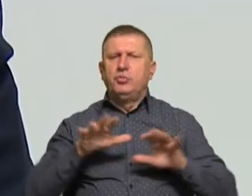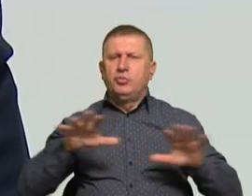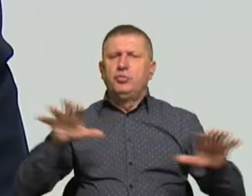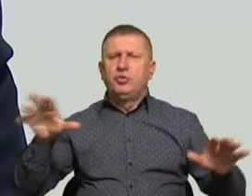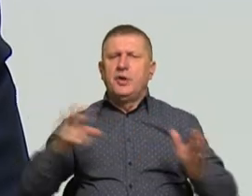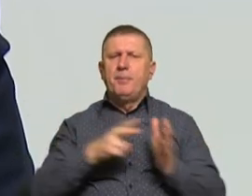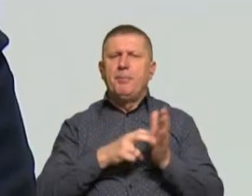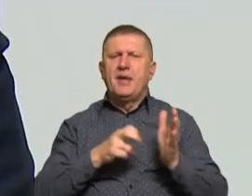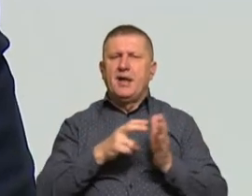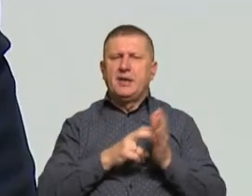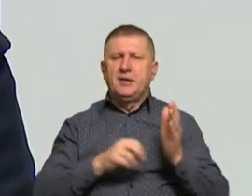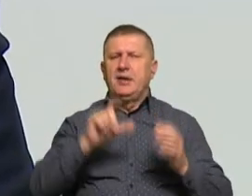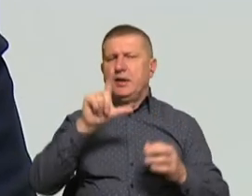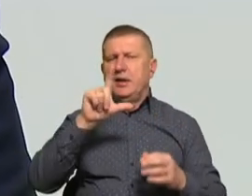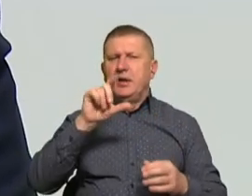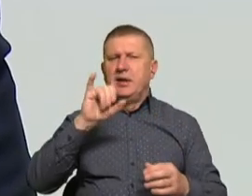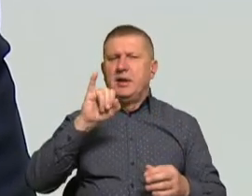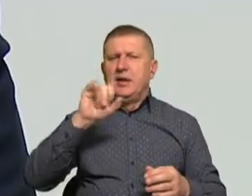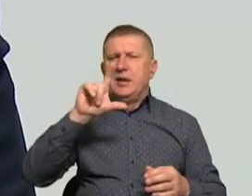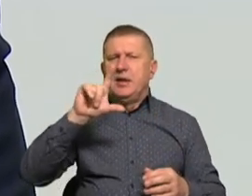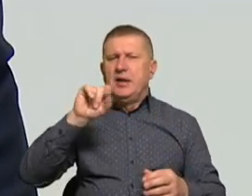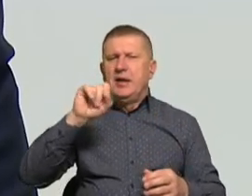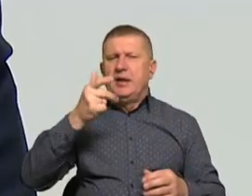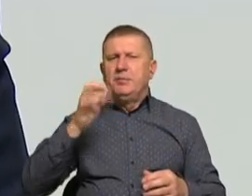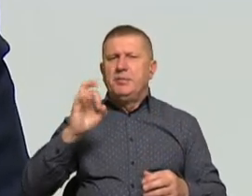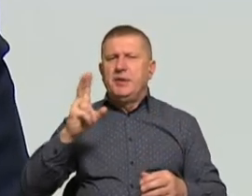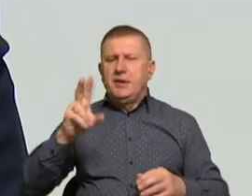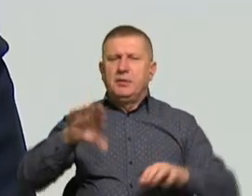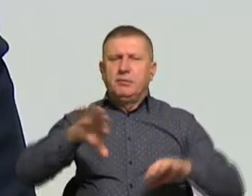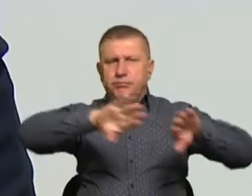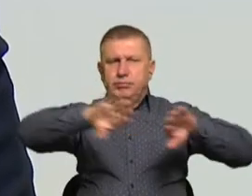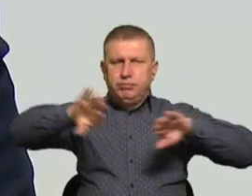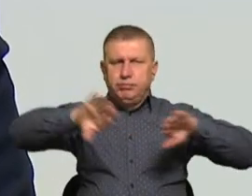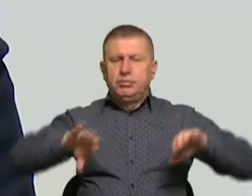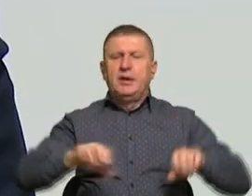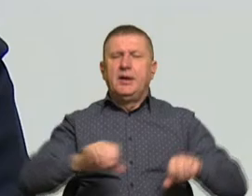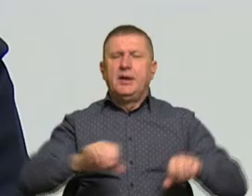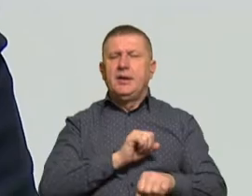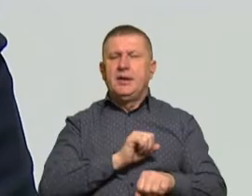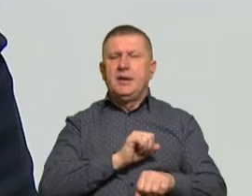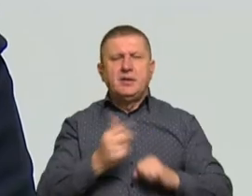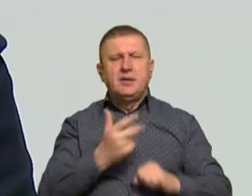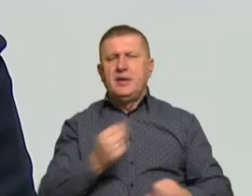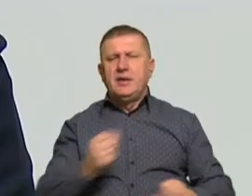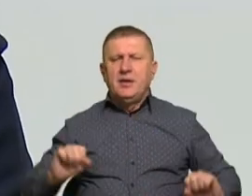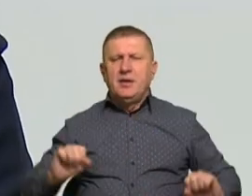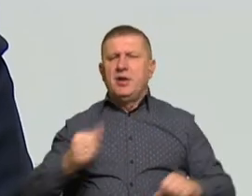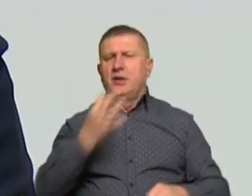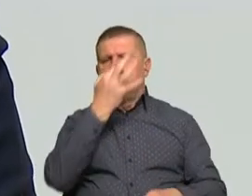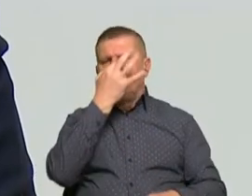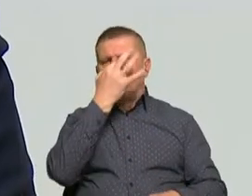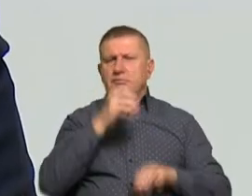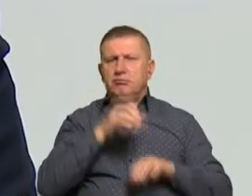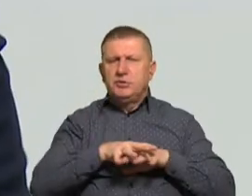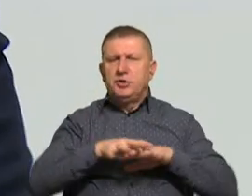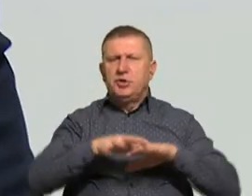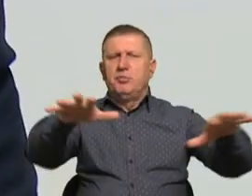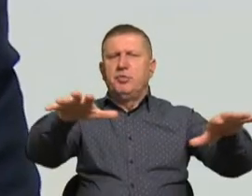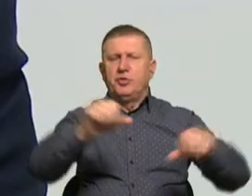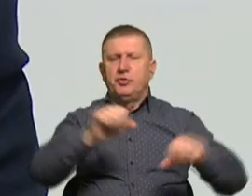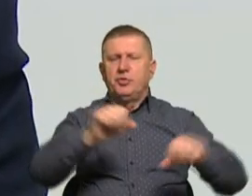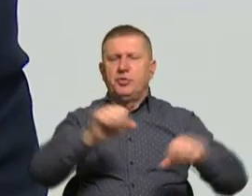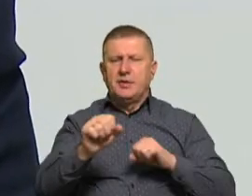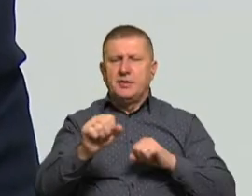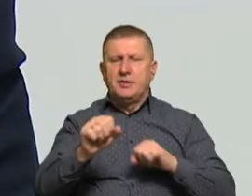kwestię Lipnika, no bo zbudowaliśmy sortownię, tak, ale ona nie działa do końca tak, jak powinna działać. No smrodek wszyscy chyba czują, teraz na wiosnę